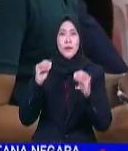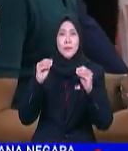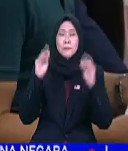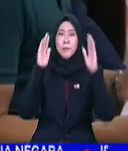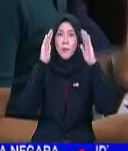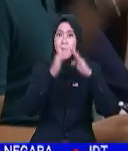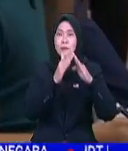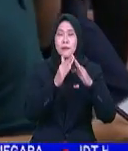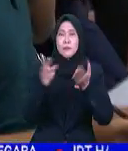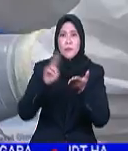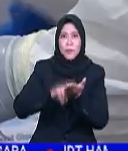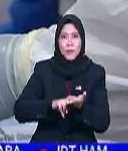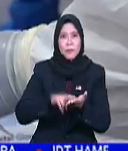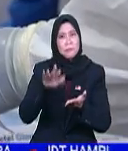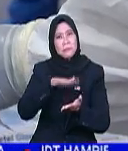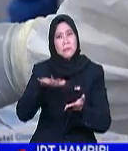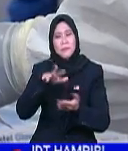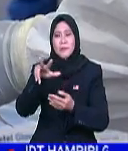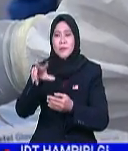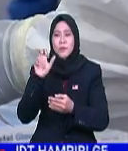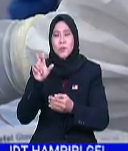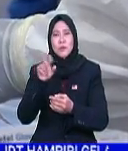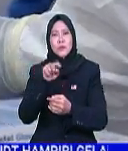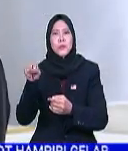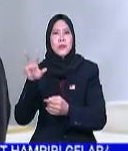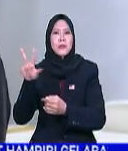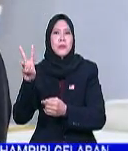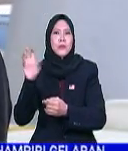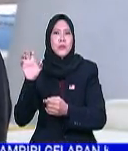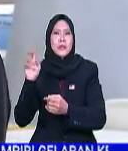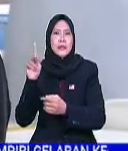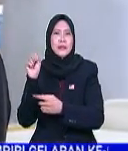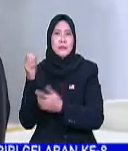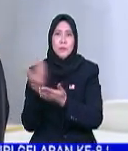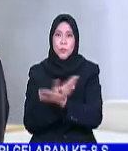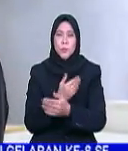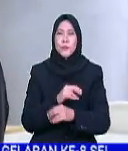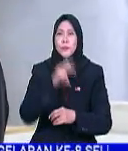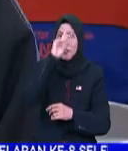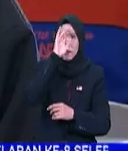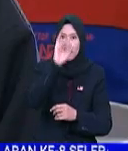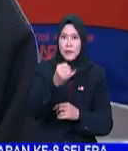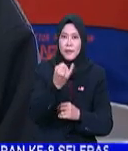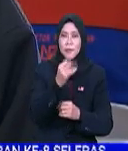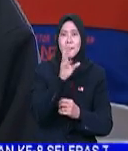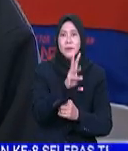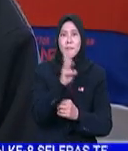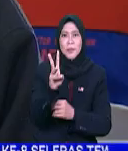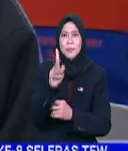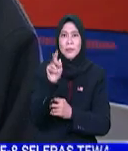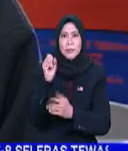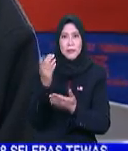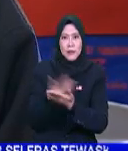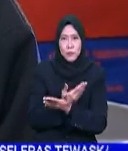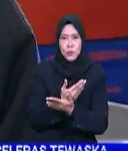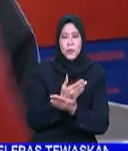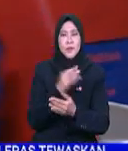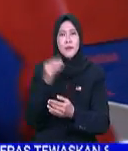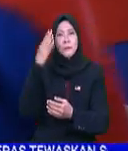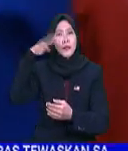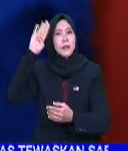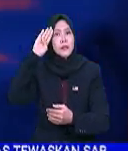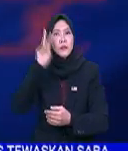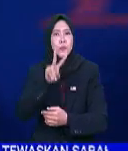Pahang mencatatkan antara 300 hingga 600 kes baharu. Putrajaya dengan 66 kes baharu diikuti